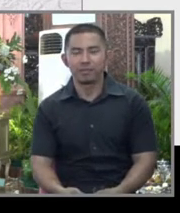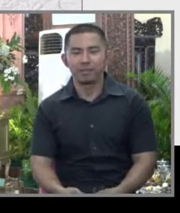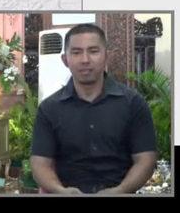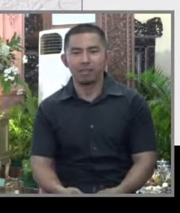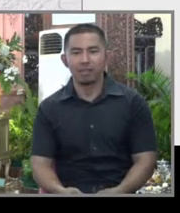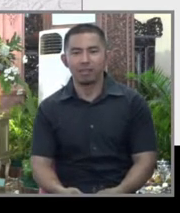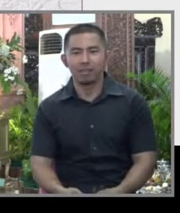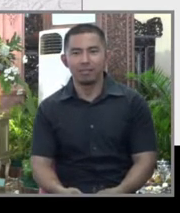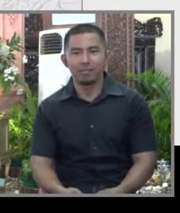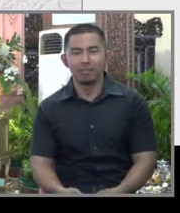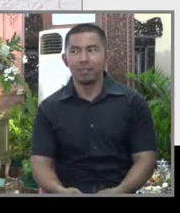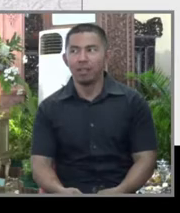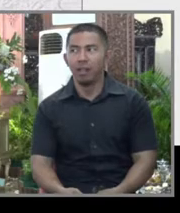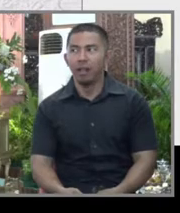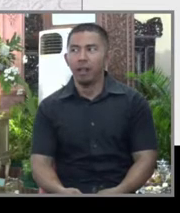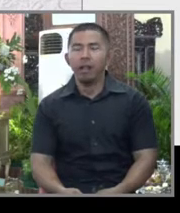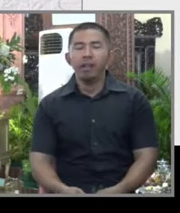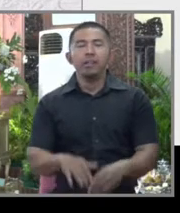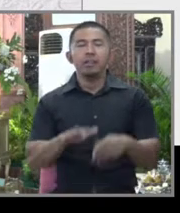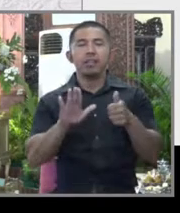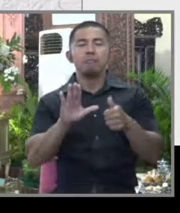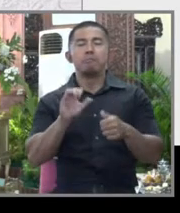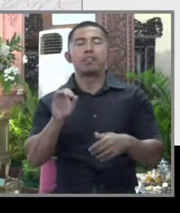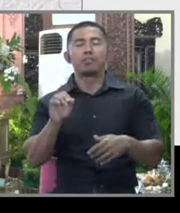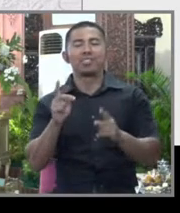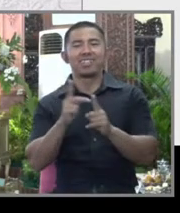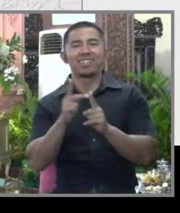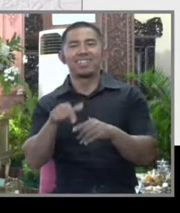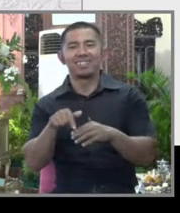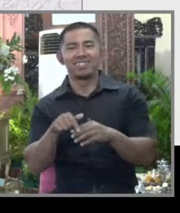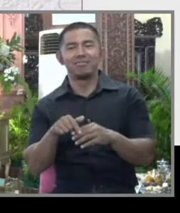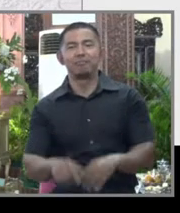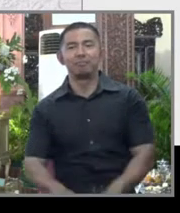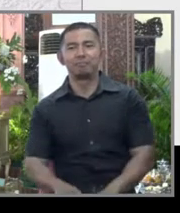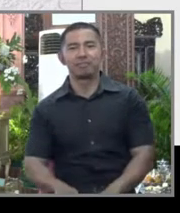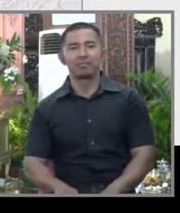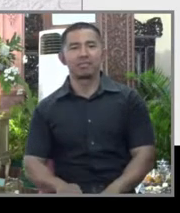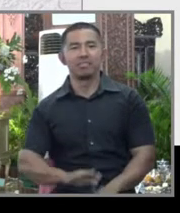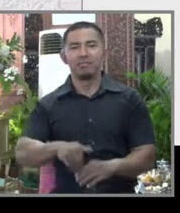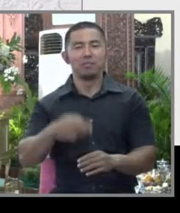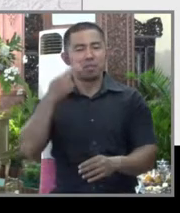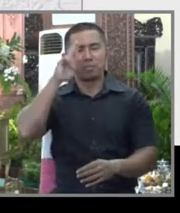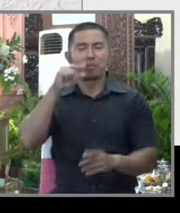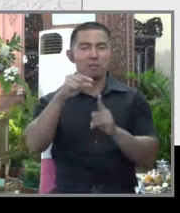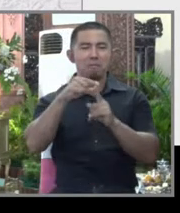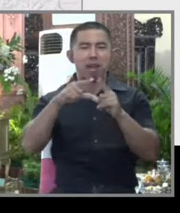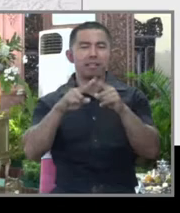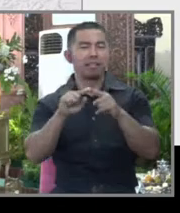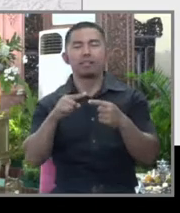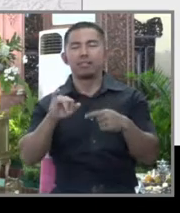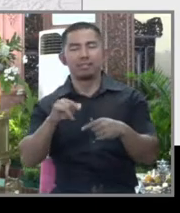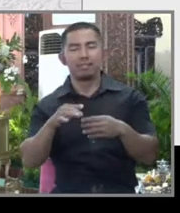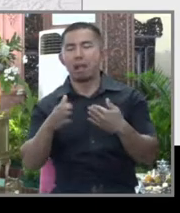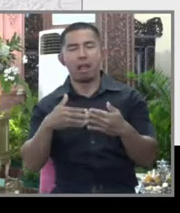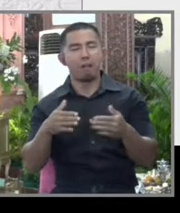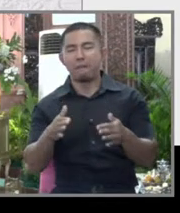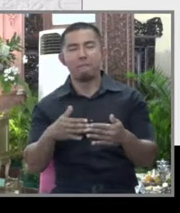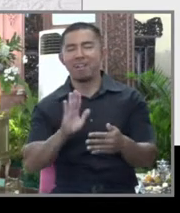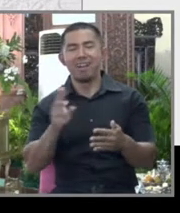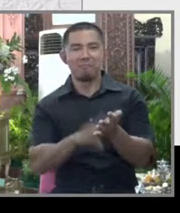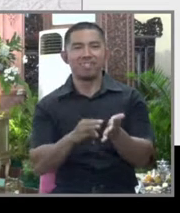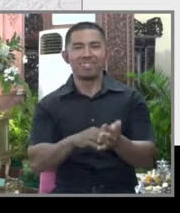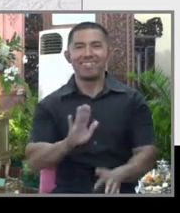Jadi sih lagi 600 hektar semuanya di Kepala Pati dan ini praktis tidak ada masalah Bapak, semua tanah sudah